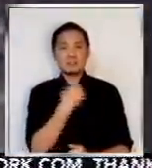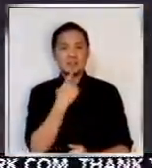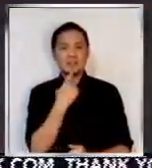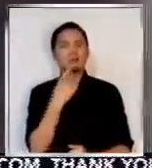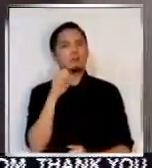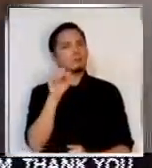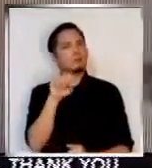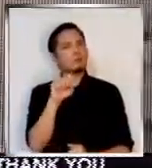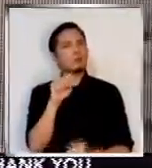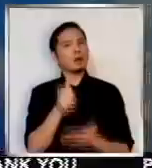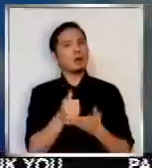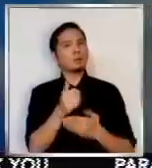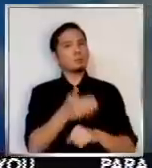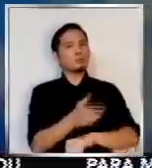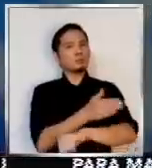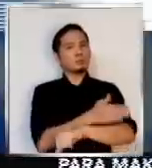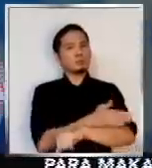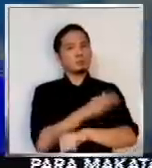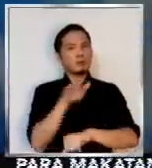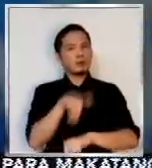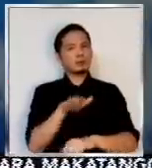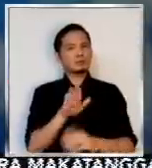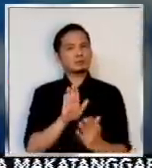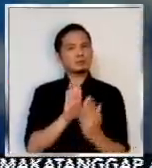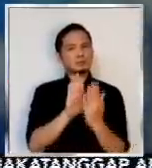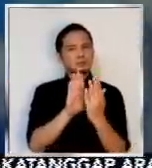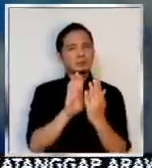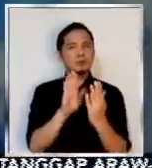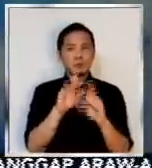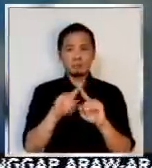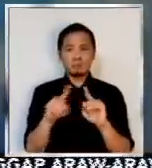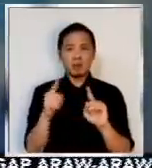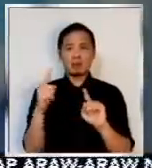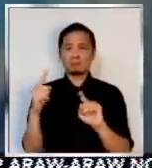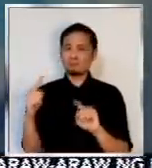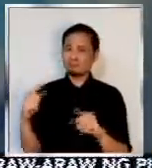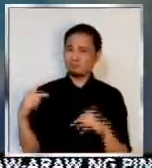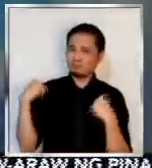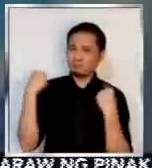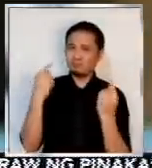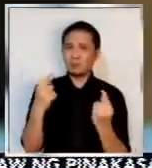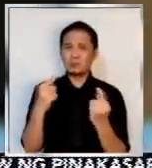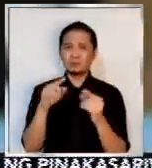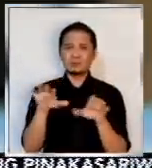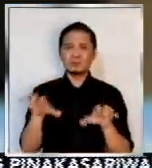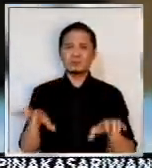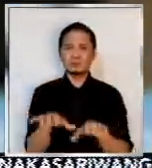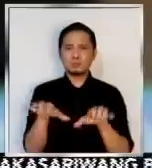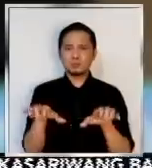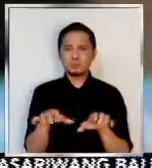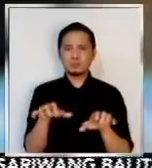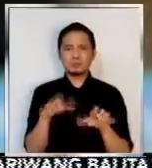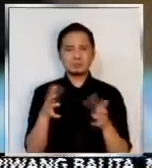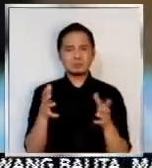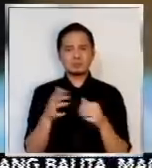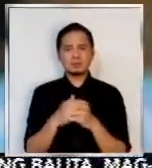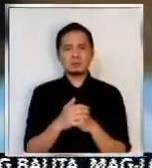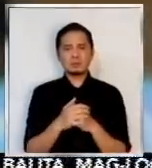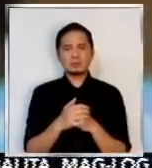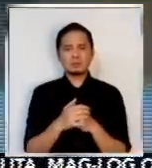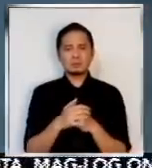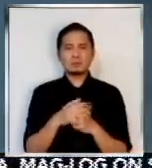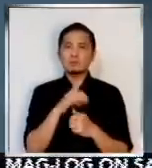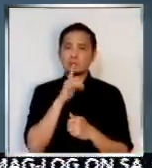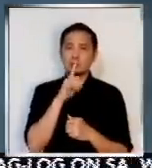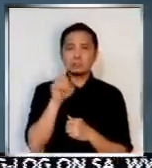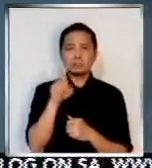raw nilang ginagawa. Are utilized to better see the real attitude and behavior of our